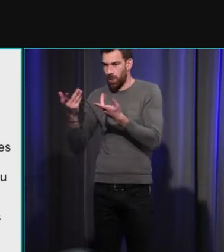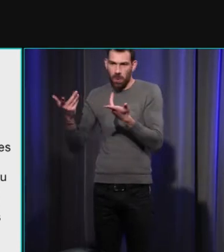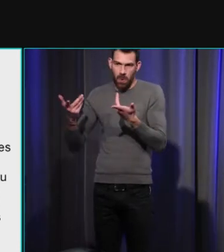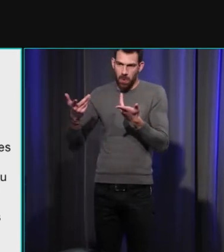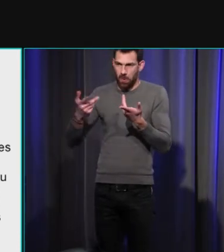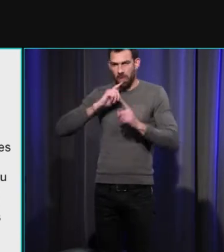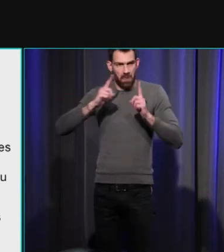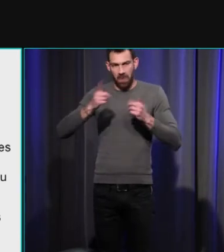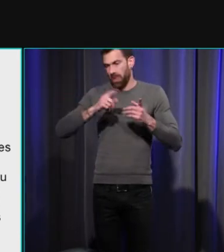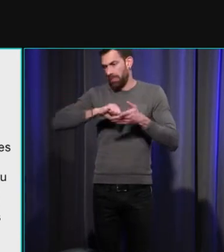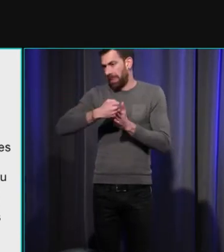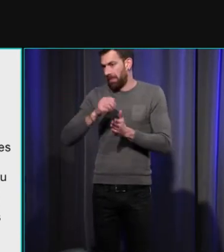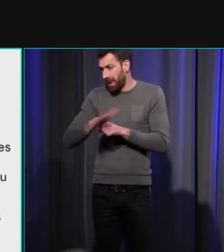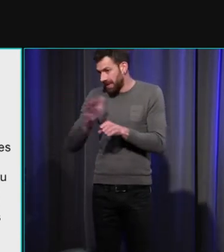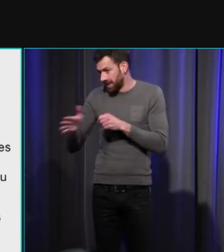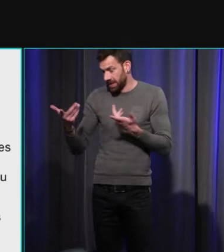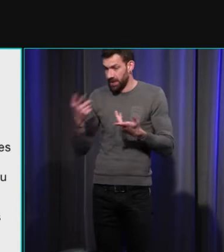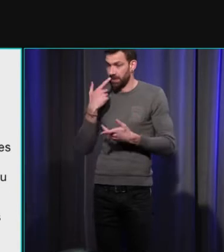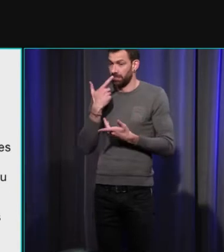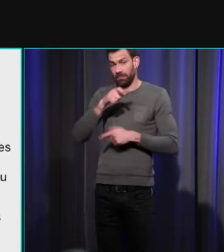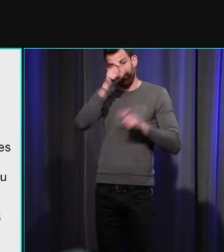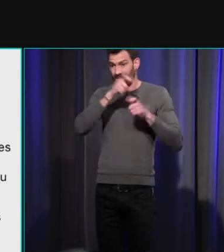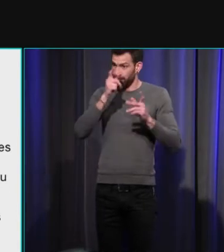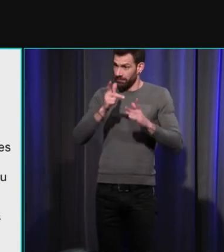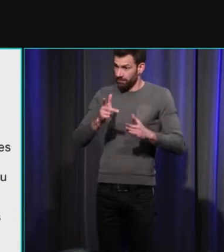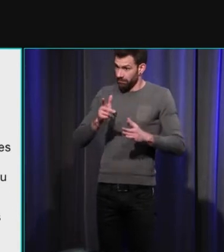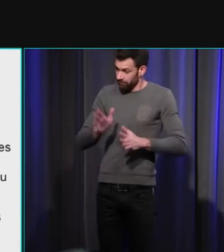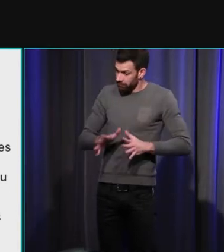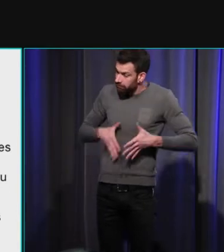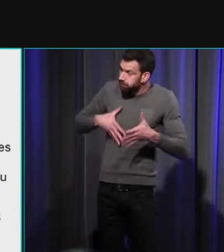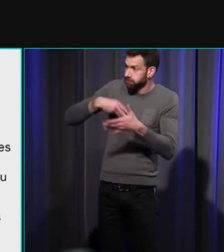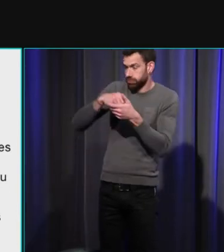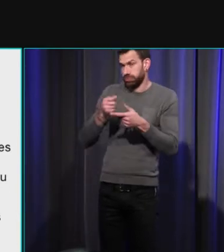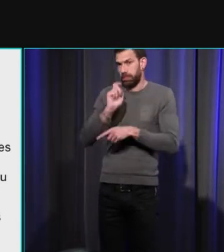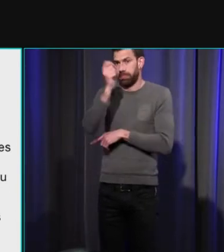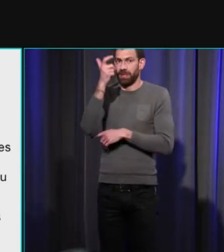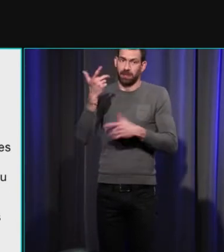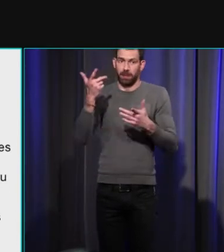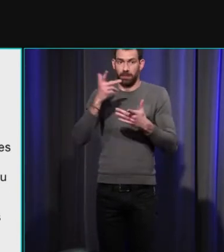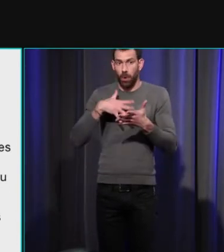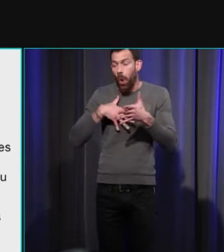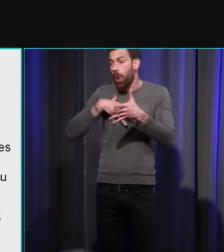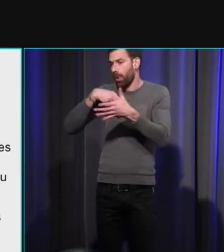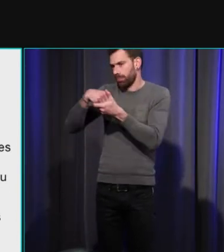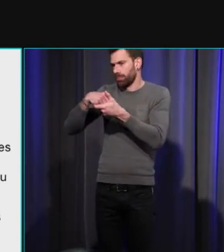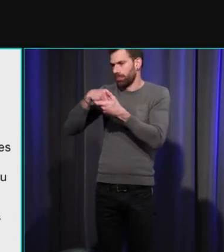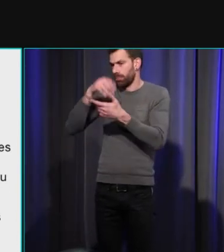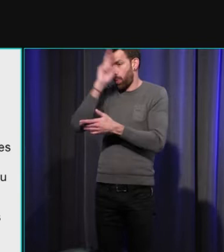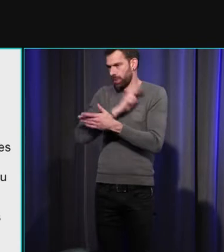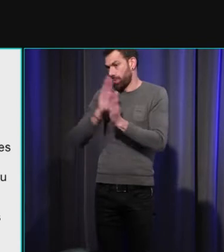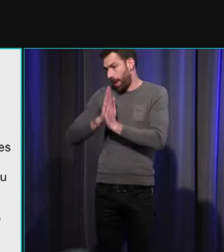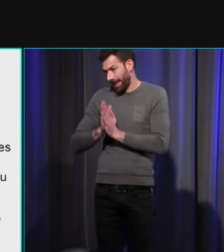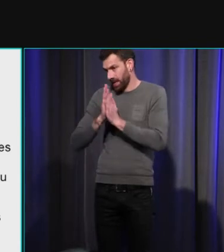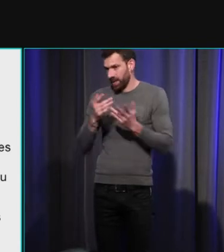les participants par la suite dans veux je vous ai dit qu'ils sont coisy religieux est aussi bien au moyen âge que de nos jours